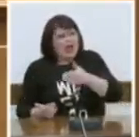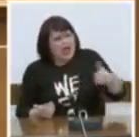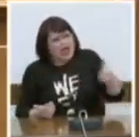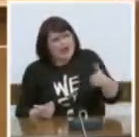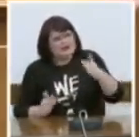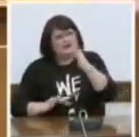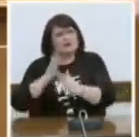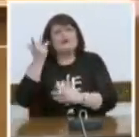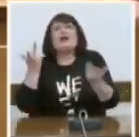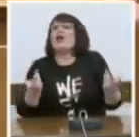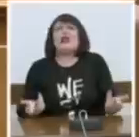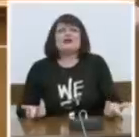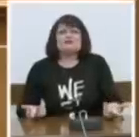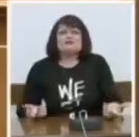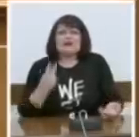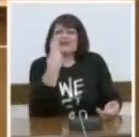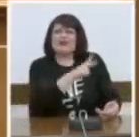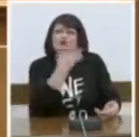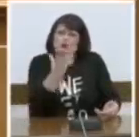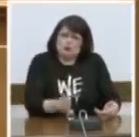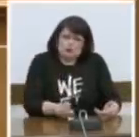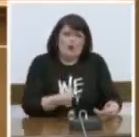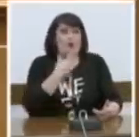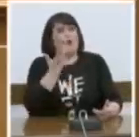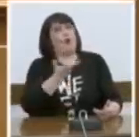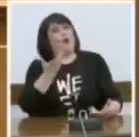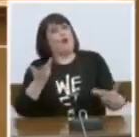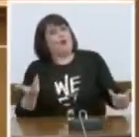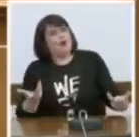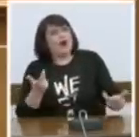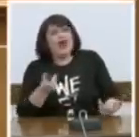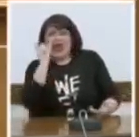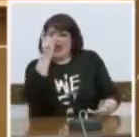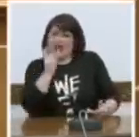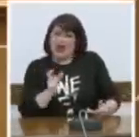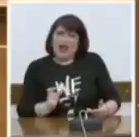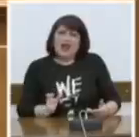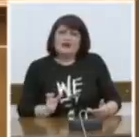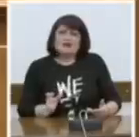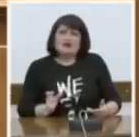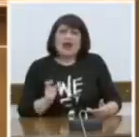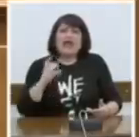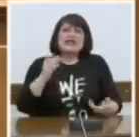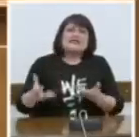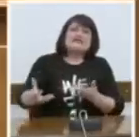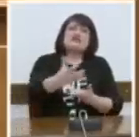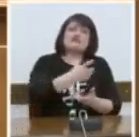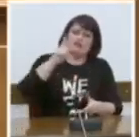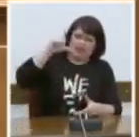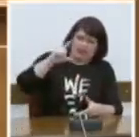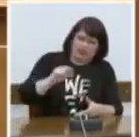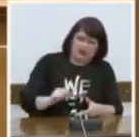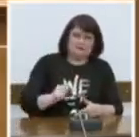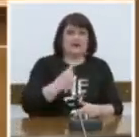είναι μια νίκη έναντι της δικιάς σας ιδεολογίας. Όμως. Η αλήθεια είναι ότι κλέβεται λέξεις, αλλά κλέβεται και το εισόδημα. Γιατί τα υπερκέρδη που λείπουν από